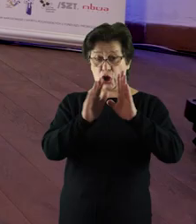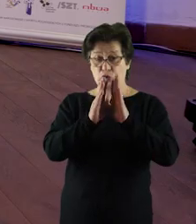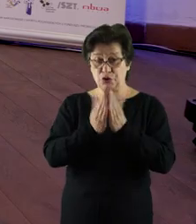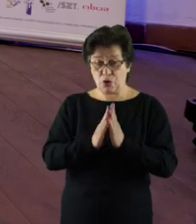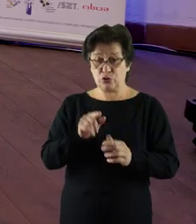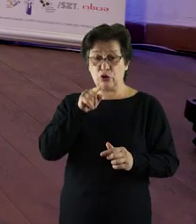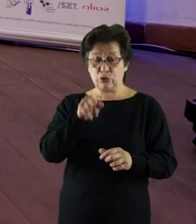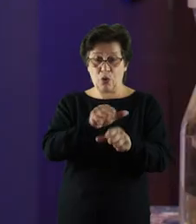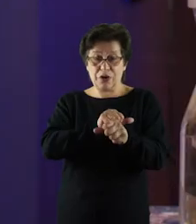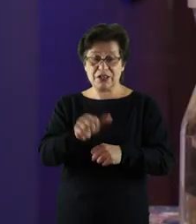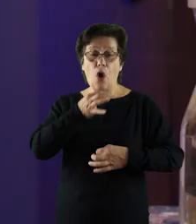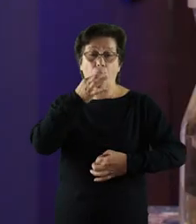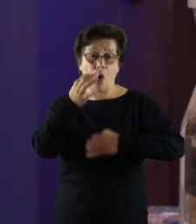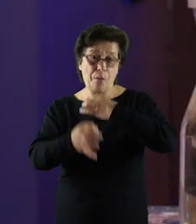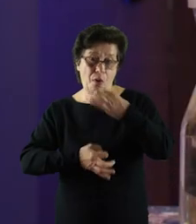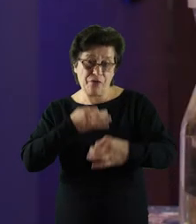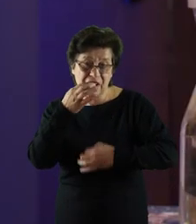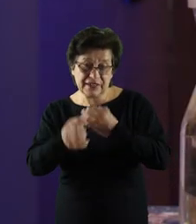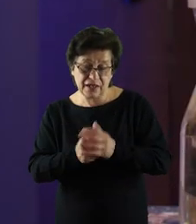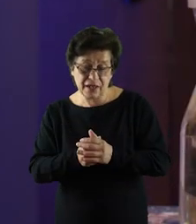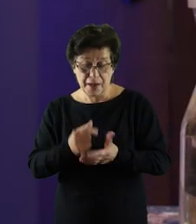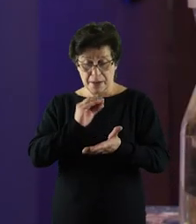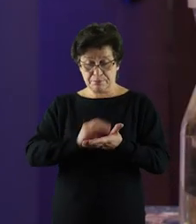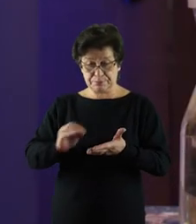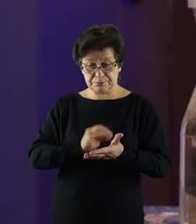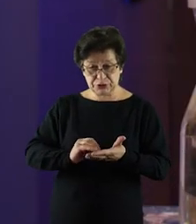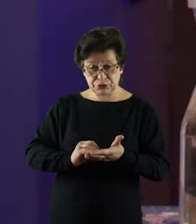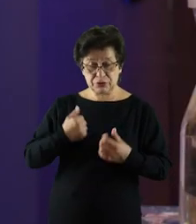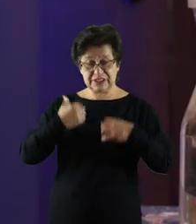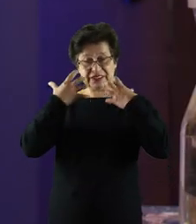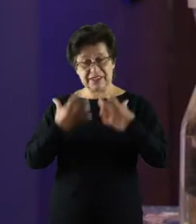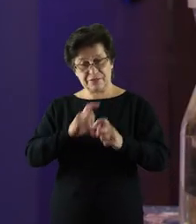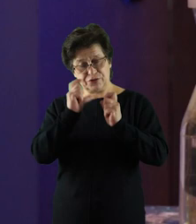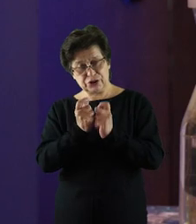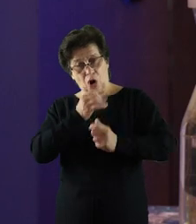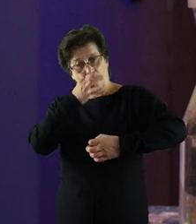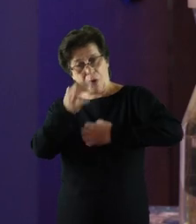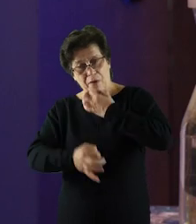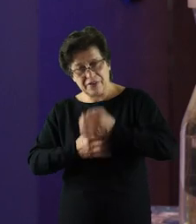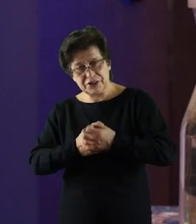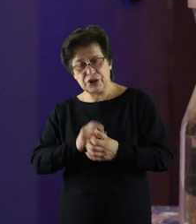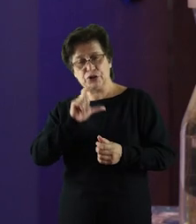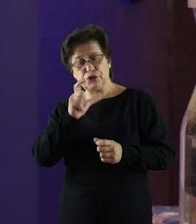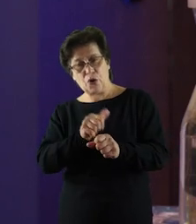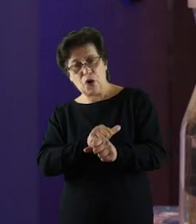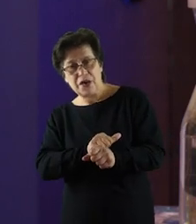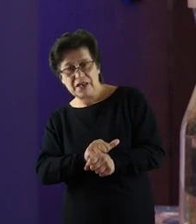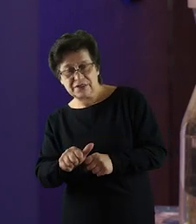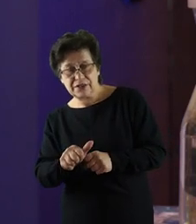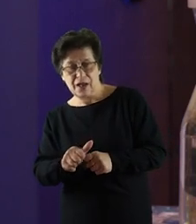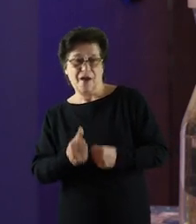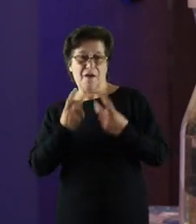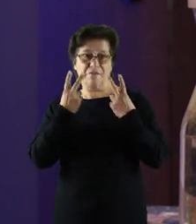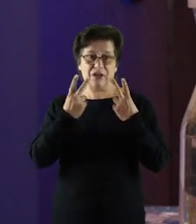chcę wam opowiedzieć o tym, co mnie niepokoi i co, jak sądzę, może być ważne dla was. Pisząc książkę, chcę